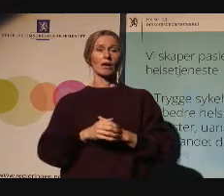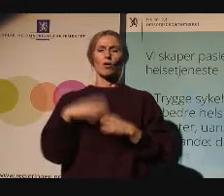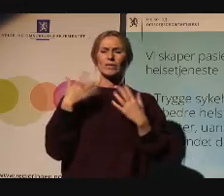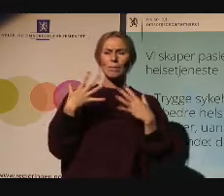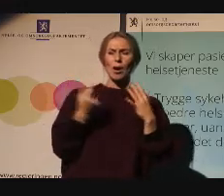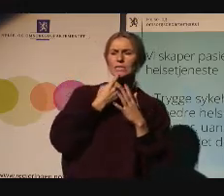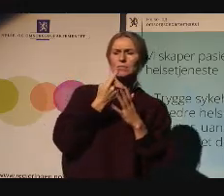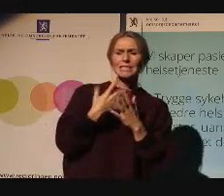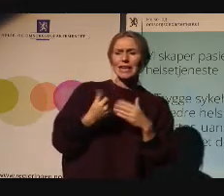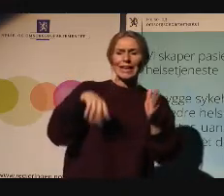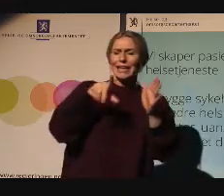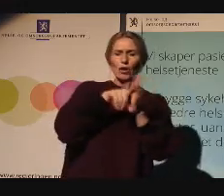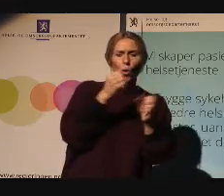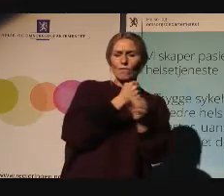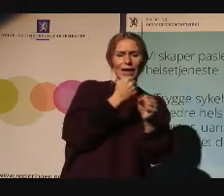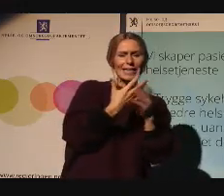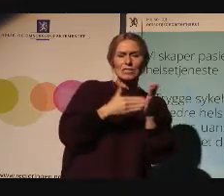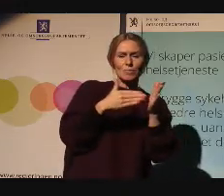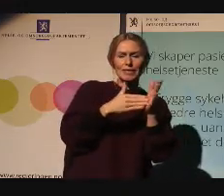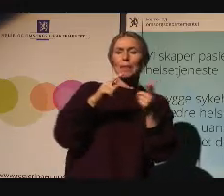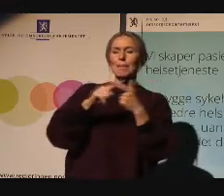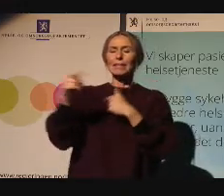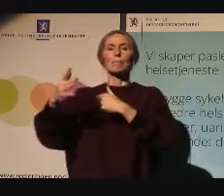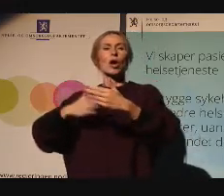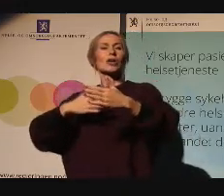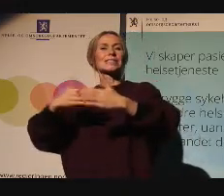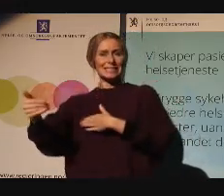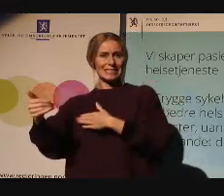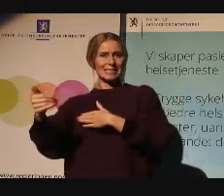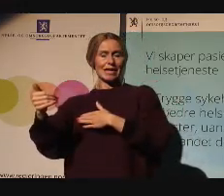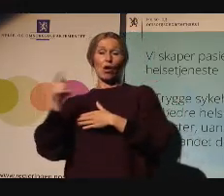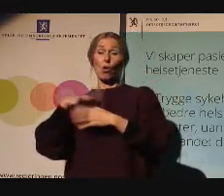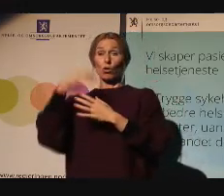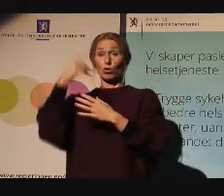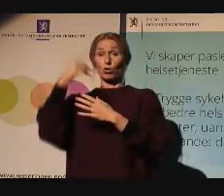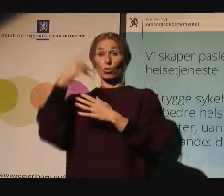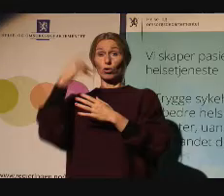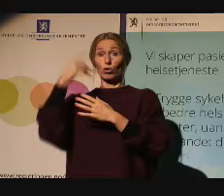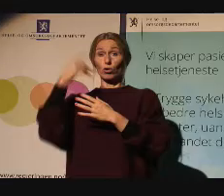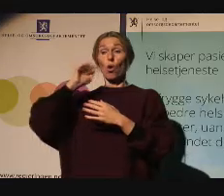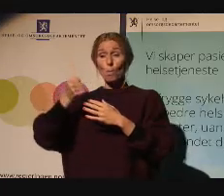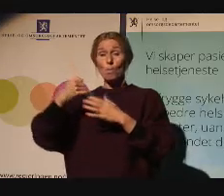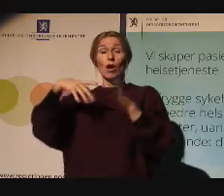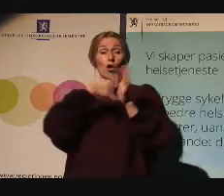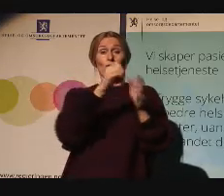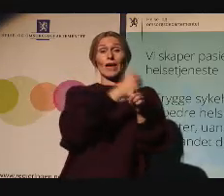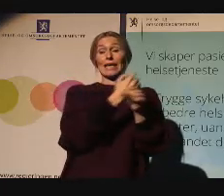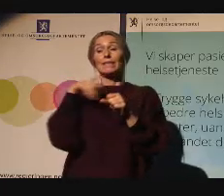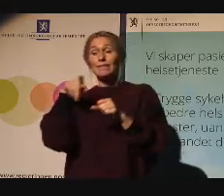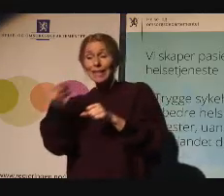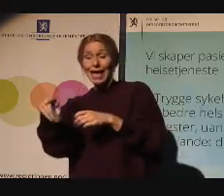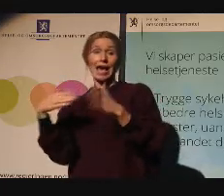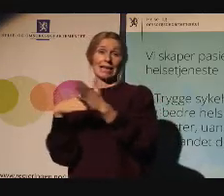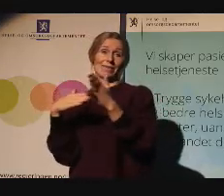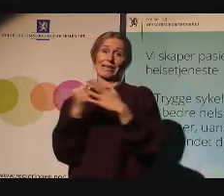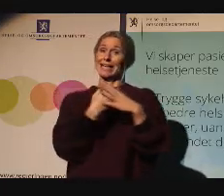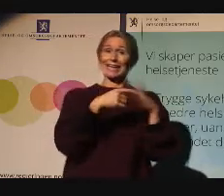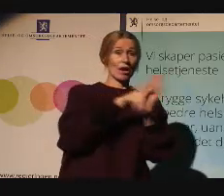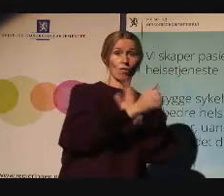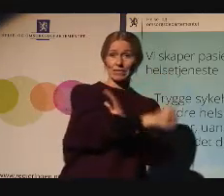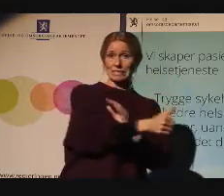til hinder, men det ofte praktiseringen og kunnskapen om lovverket. Det